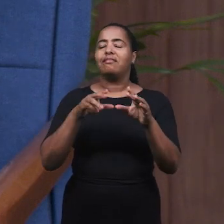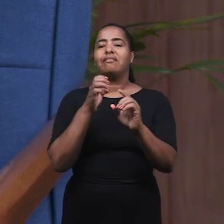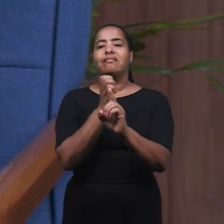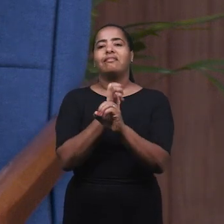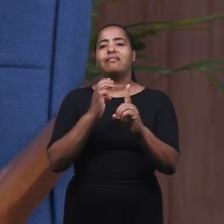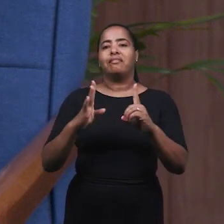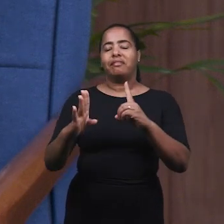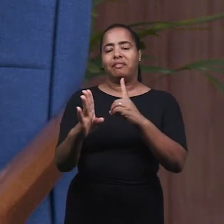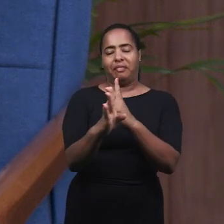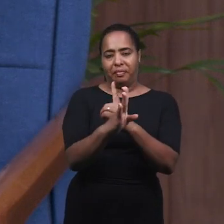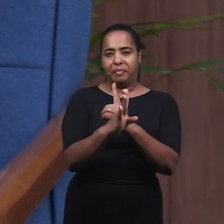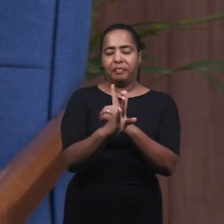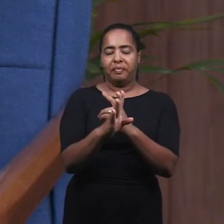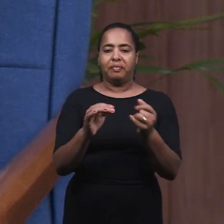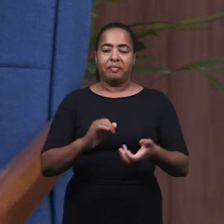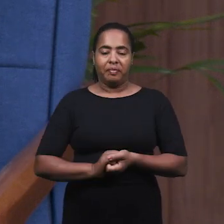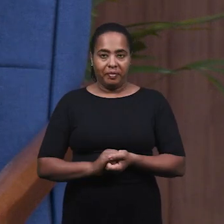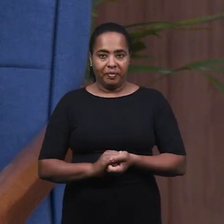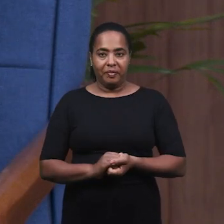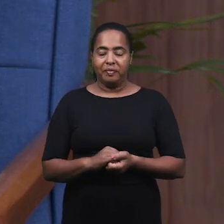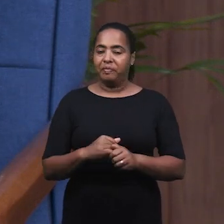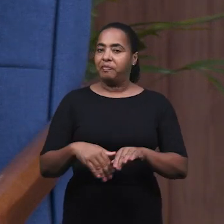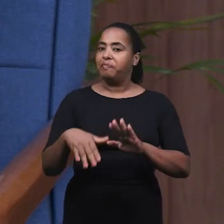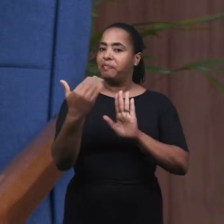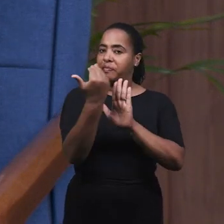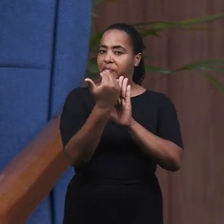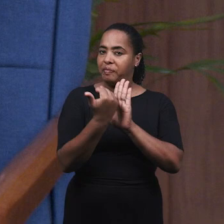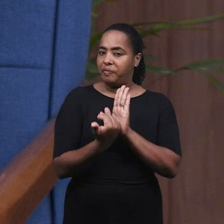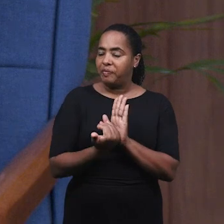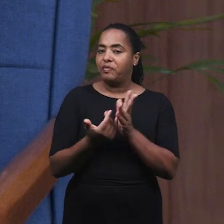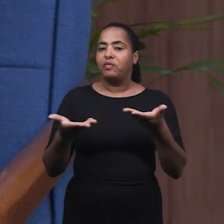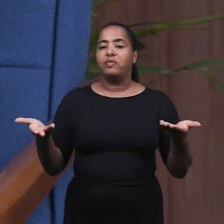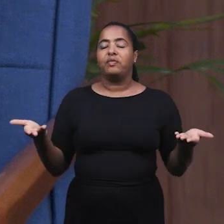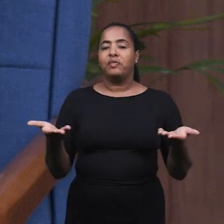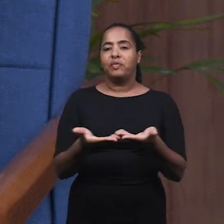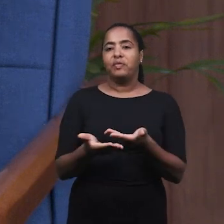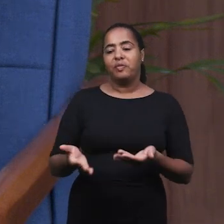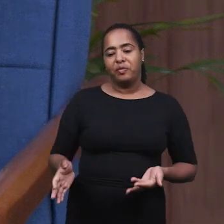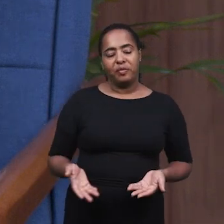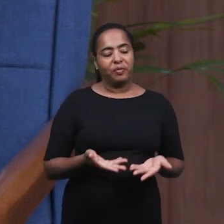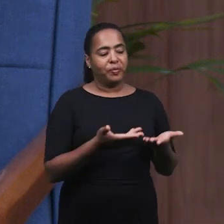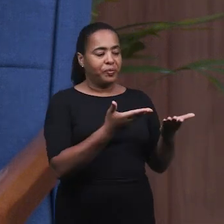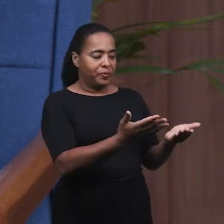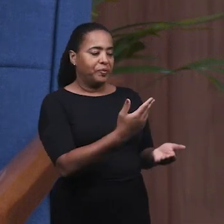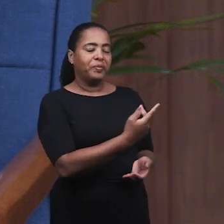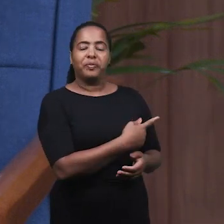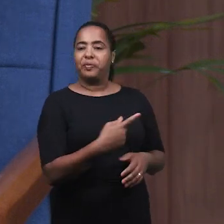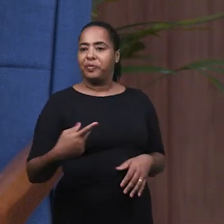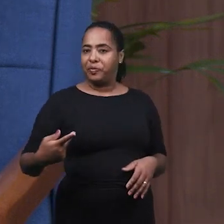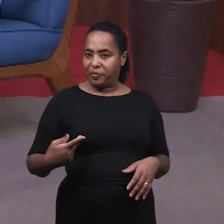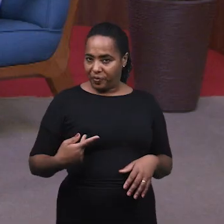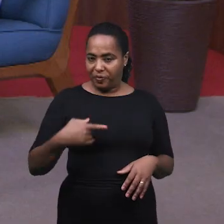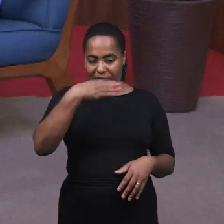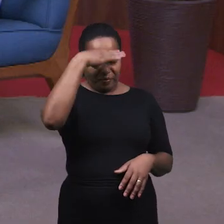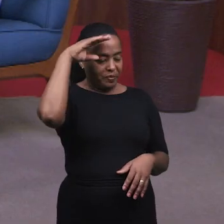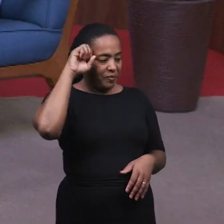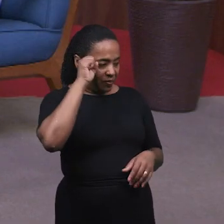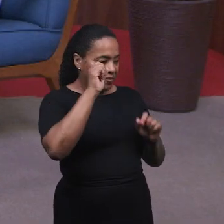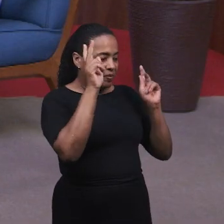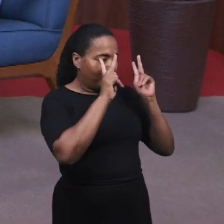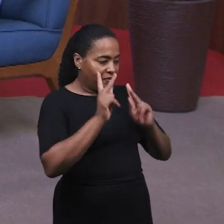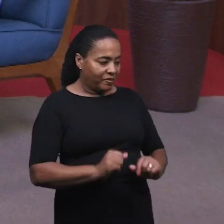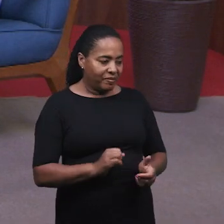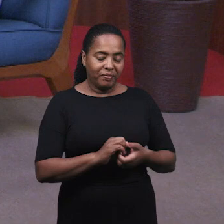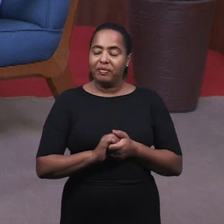liées à l'école biblique dominicale. Et pour cette édition de Leçon du Manaïm, je reçois le pasteur Serge